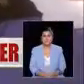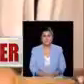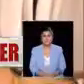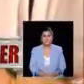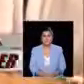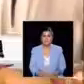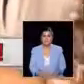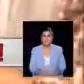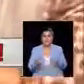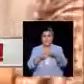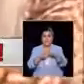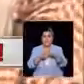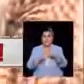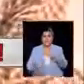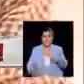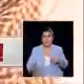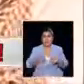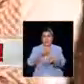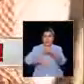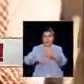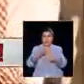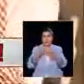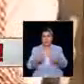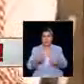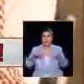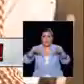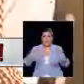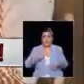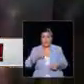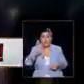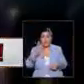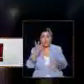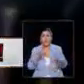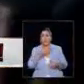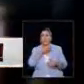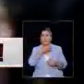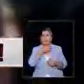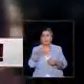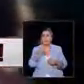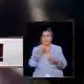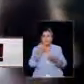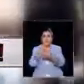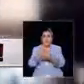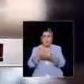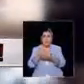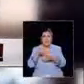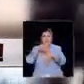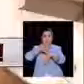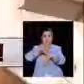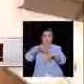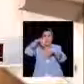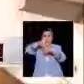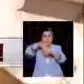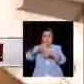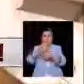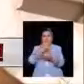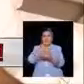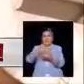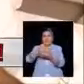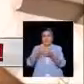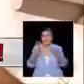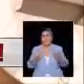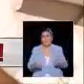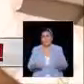anı oldu. Damat ayağını sakatlayınca salona gidemedi. Genç çiftin nikahları hastane koridorunda kıyıldı. Güzel bir ortam